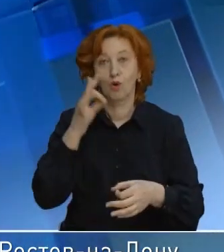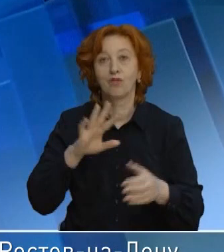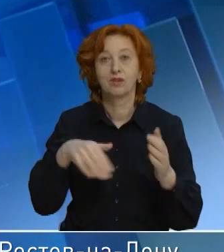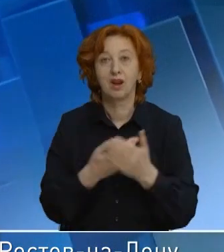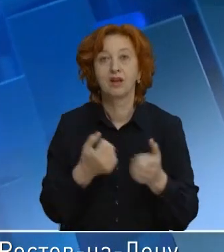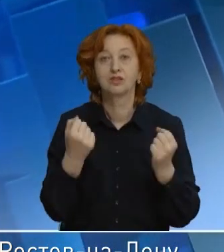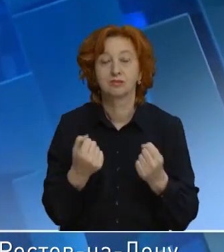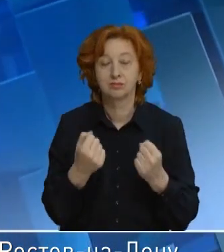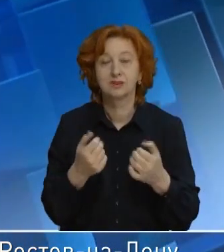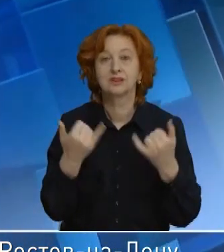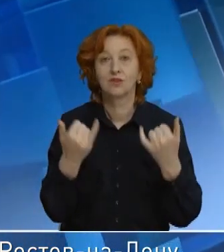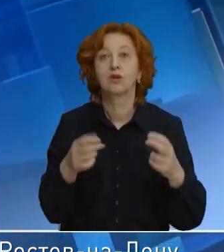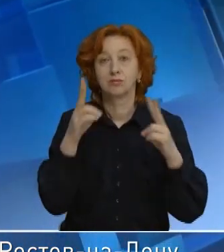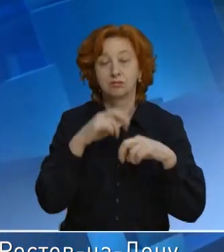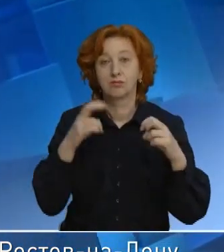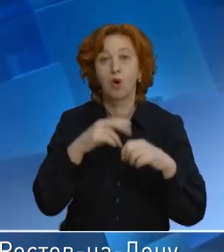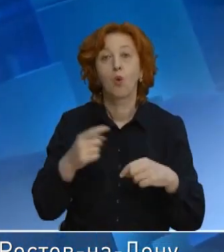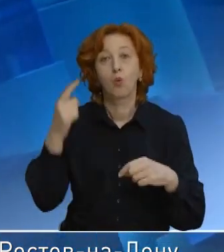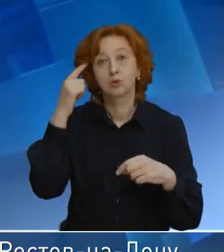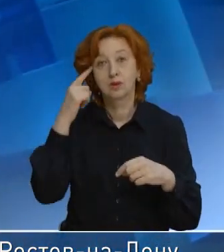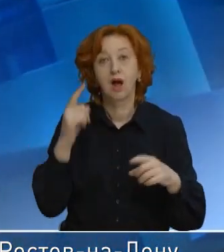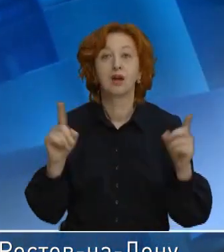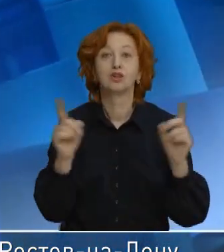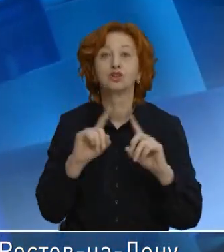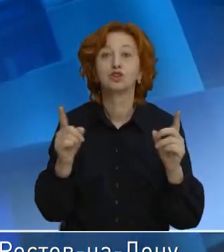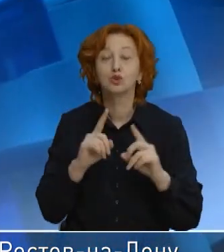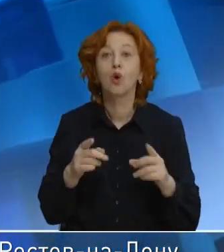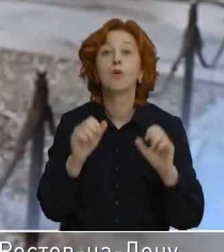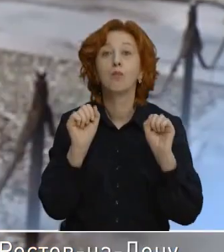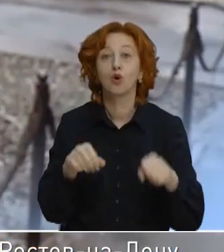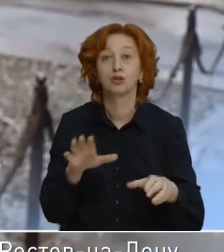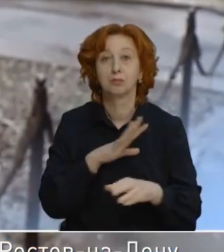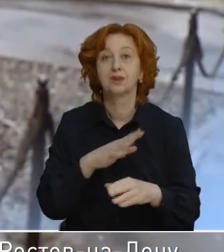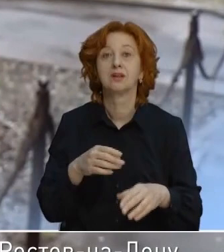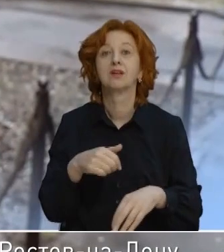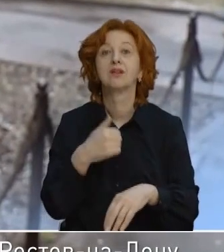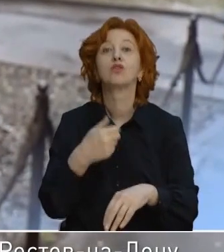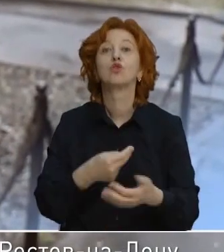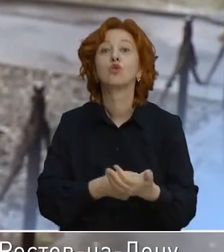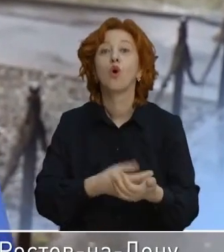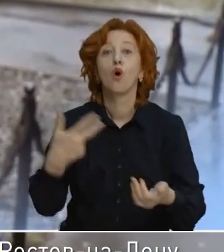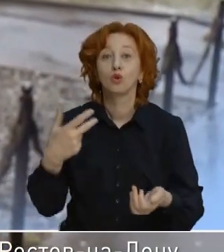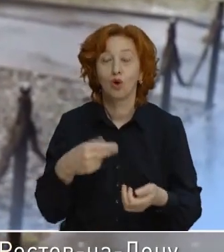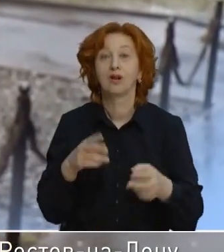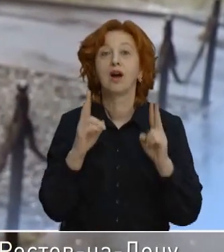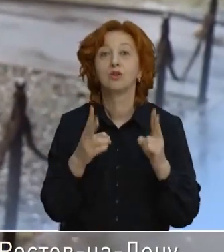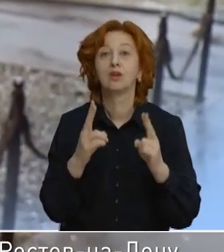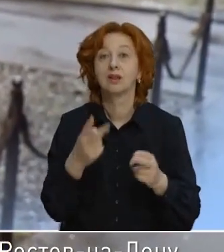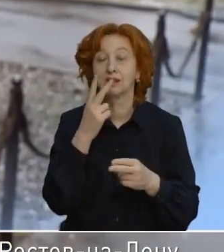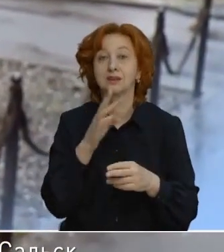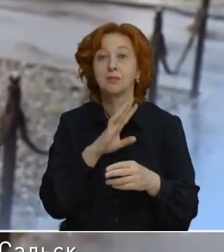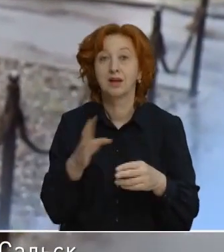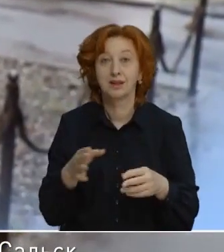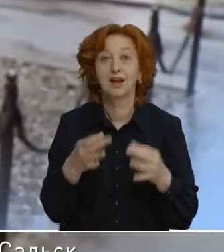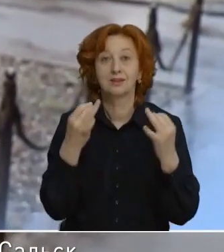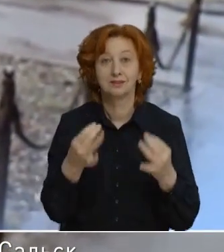Наши корреспонденты сегодня узнали у ростовчан, готовы ли они стать донорами. Вот, если отвернуться и не смотреть, как